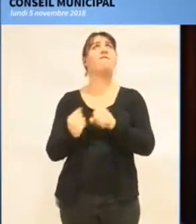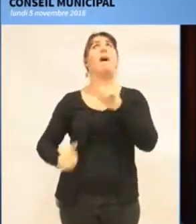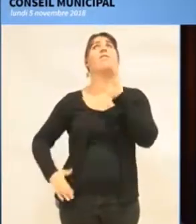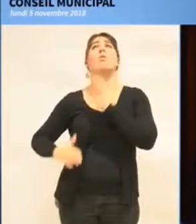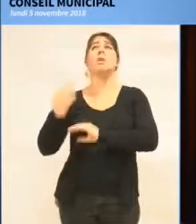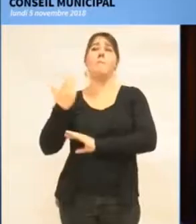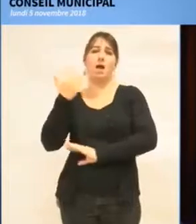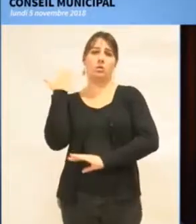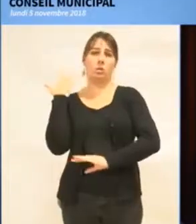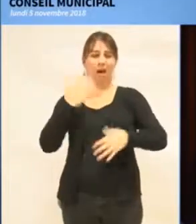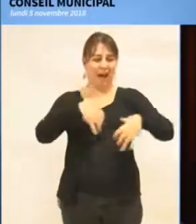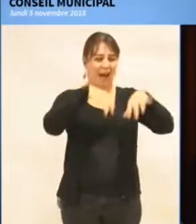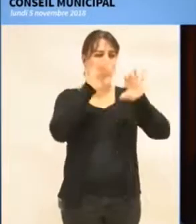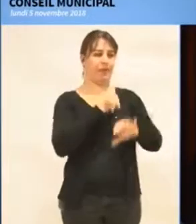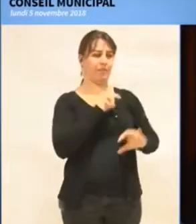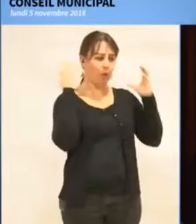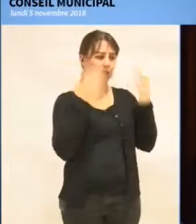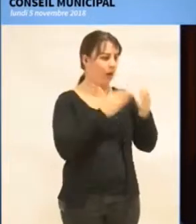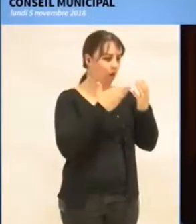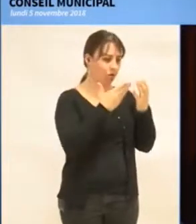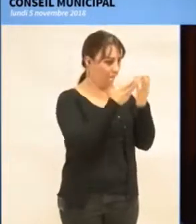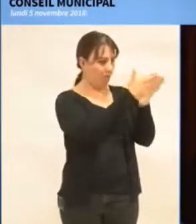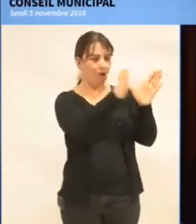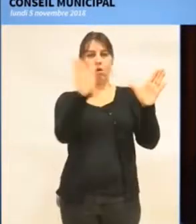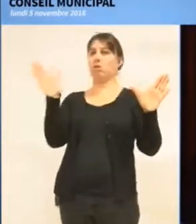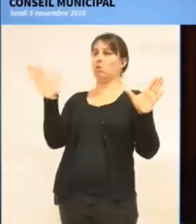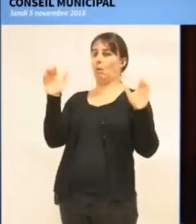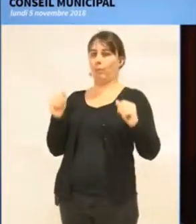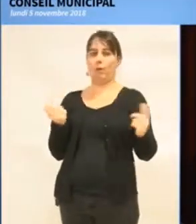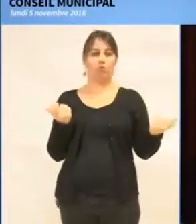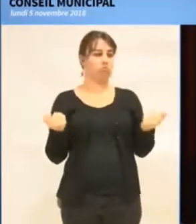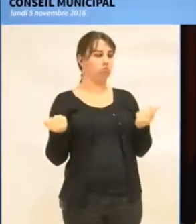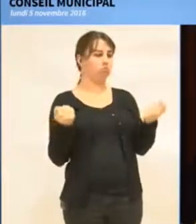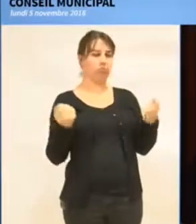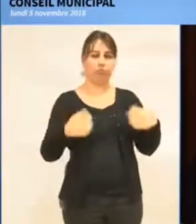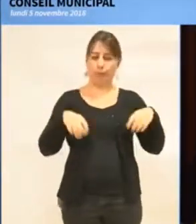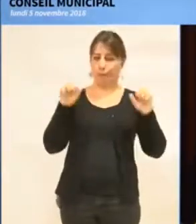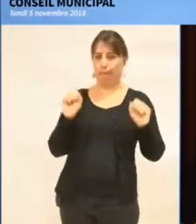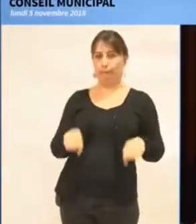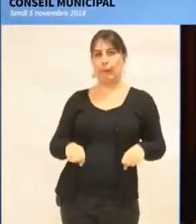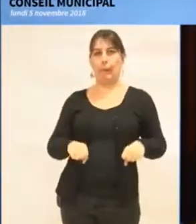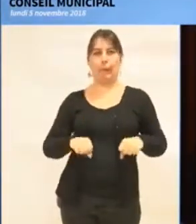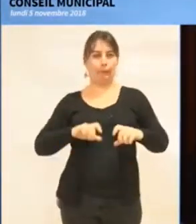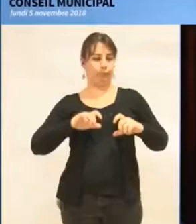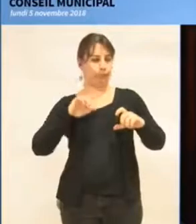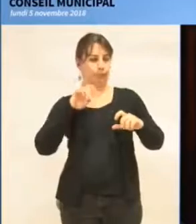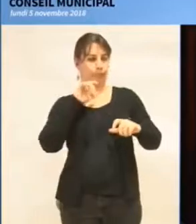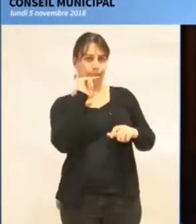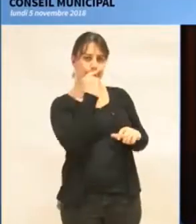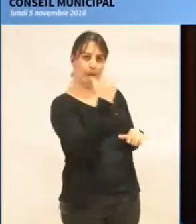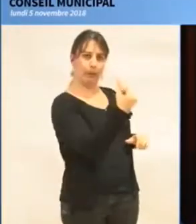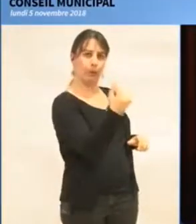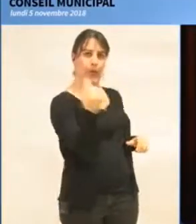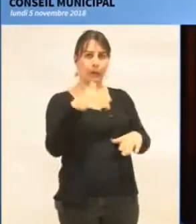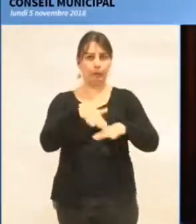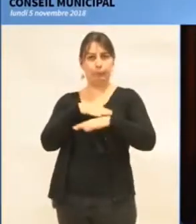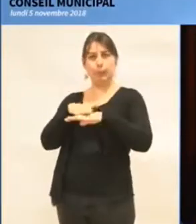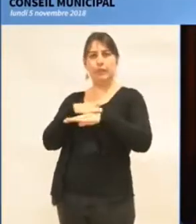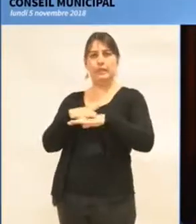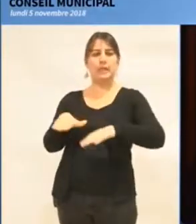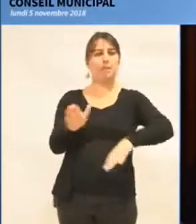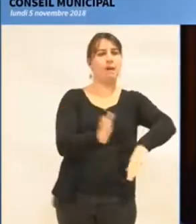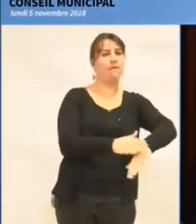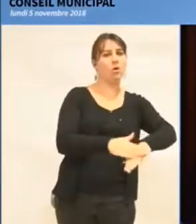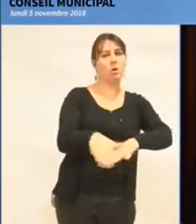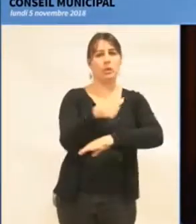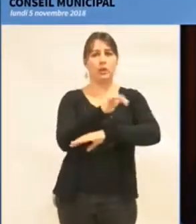seule police administrative, et qu'en effet, il a le pouvoir d'interpellation des partenaires de politique de prévention et de